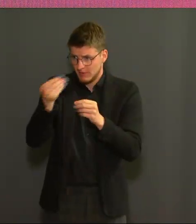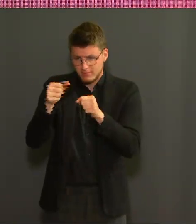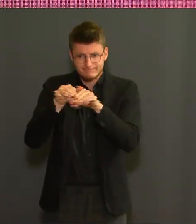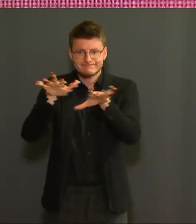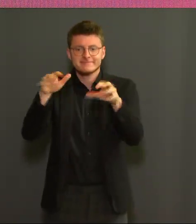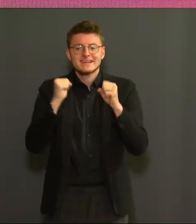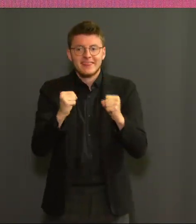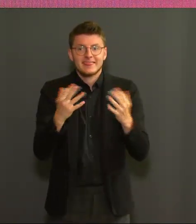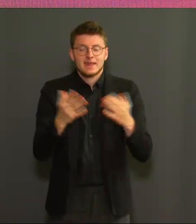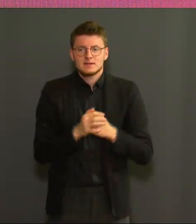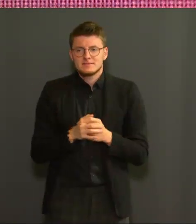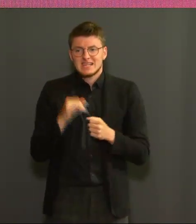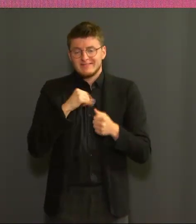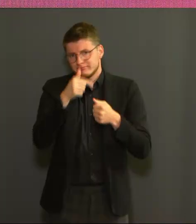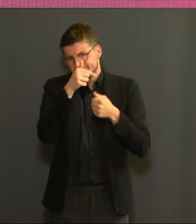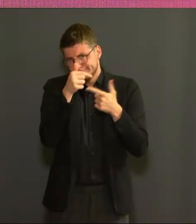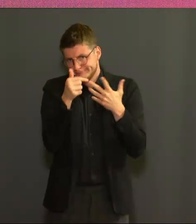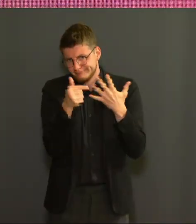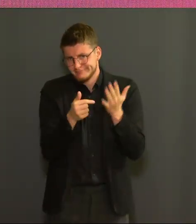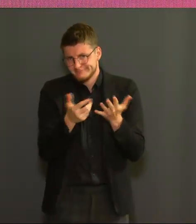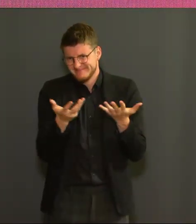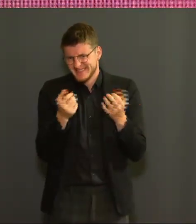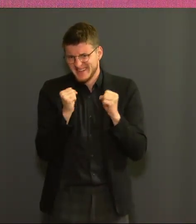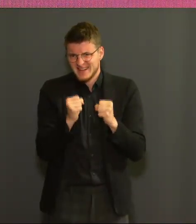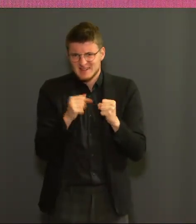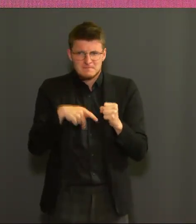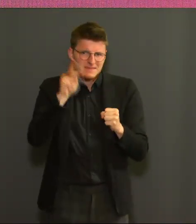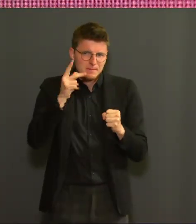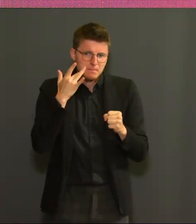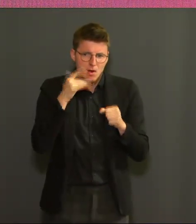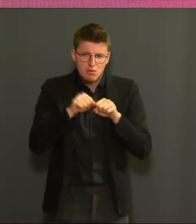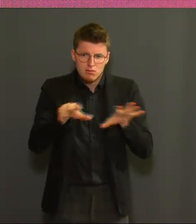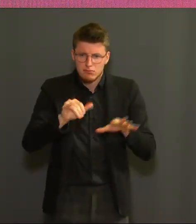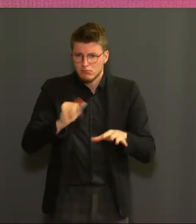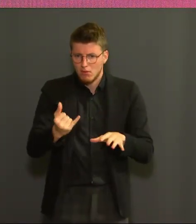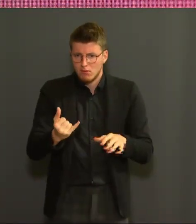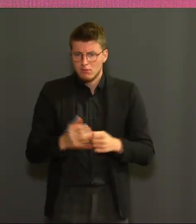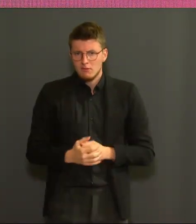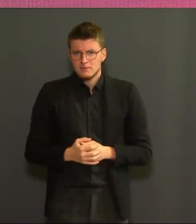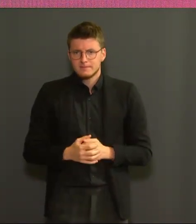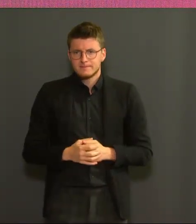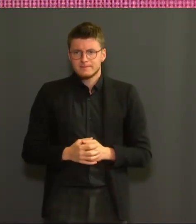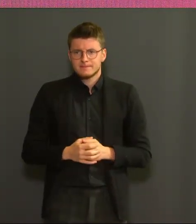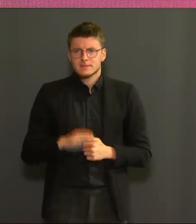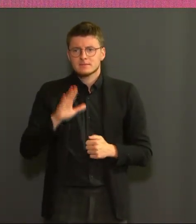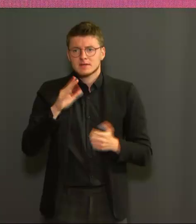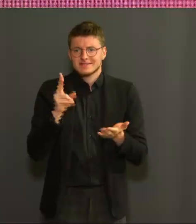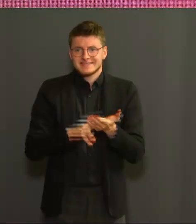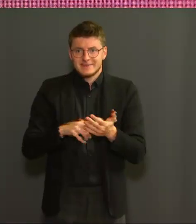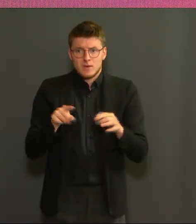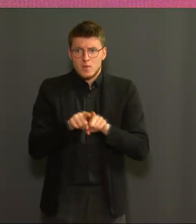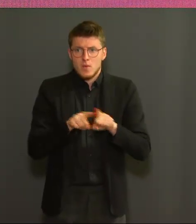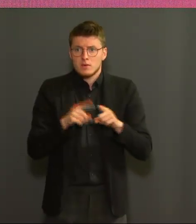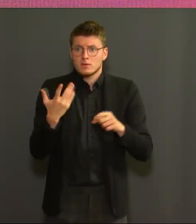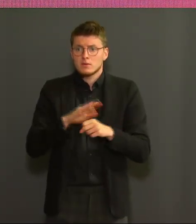de verspreiding van het virus kan bevorderen, waaronder de Delta-variant. En die is in opkomst in heel Europa. Maar het is wel heel moeilijk